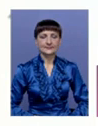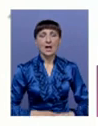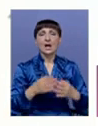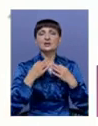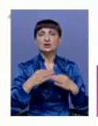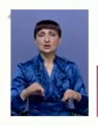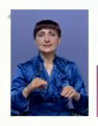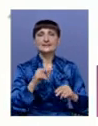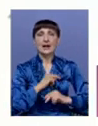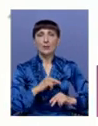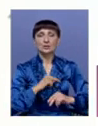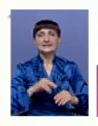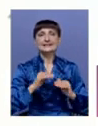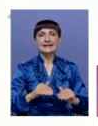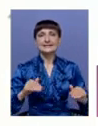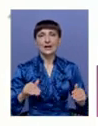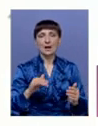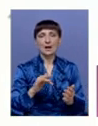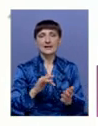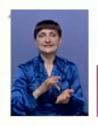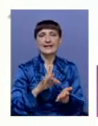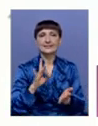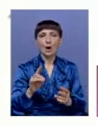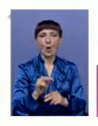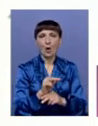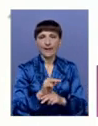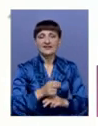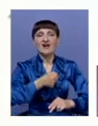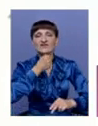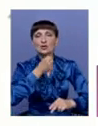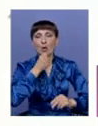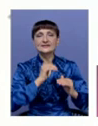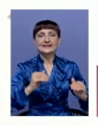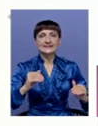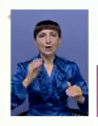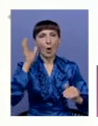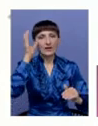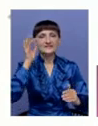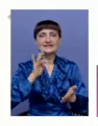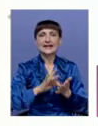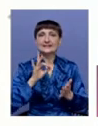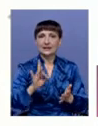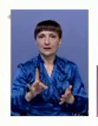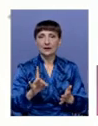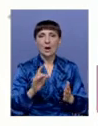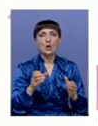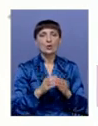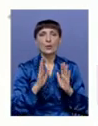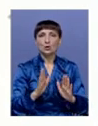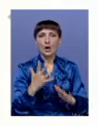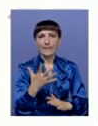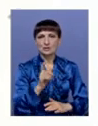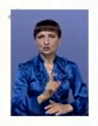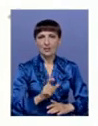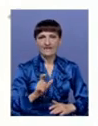и взрослых образовательных центров при заполняемости групп не более 5 человек. По предварительной записи